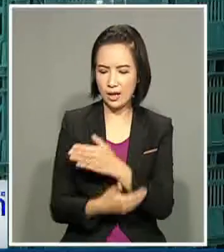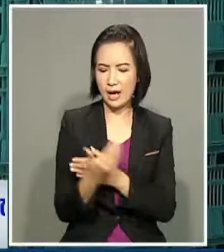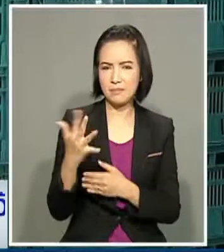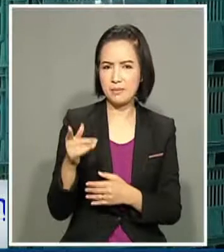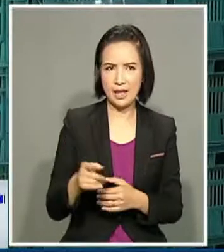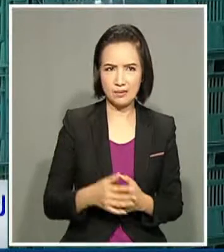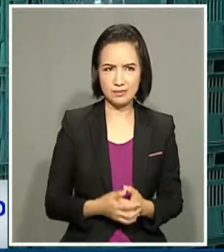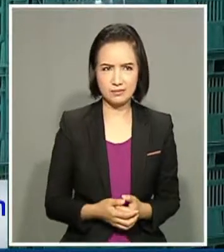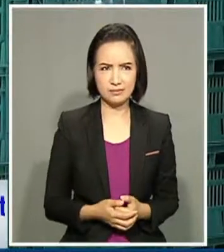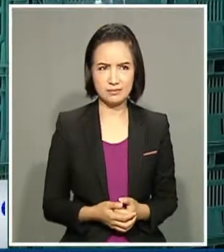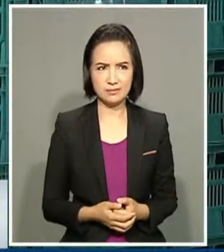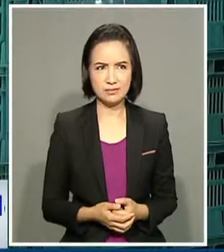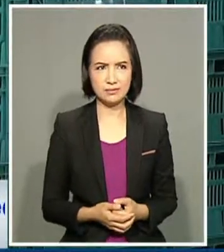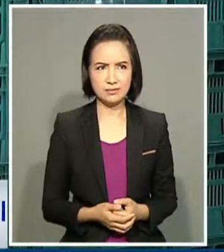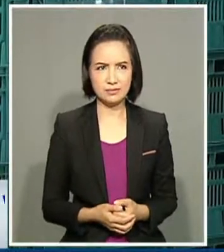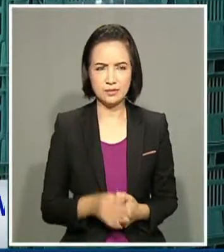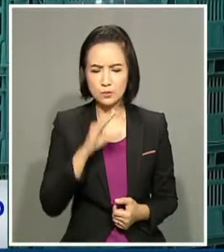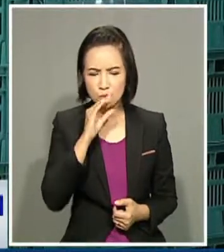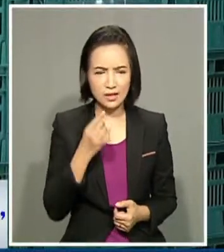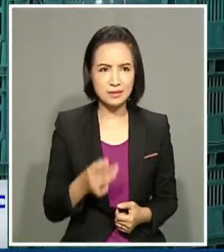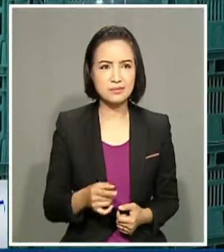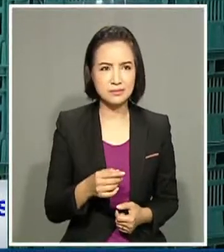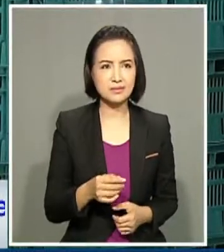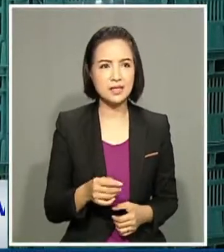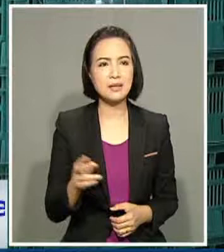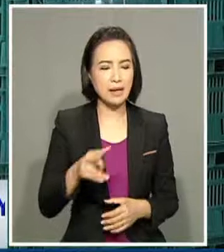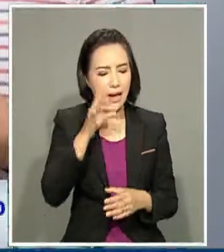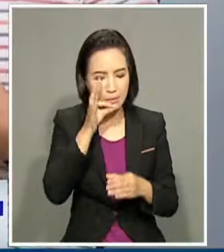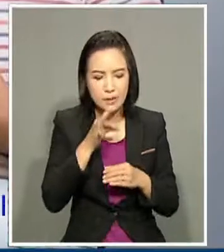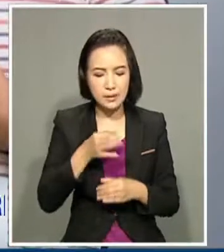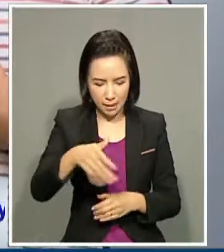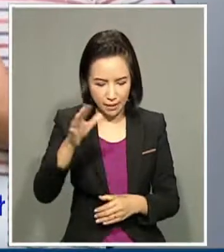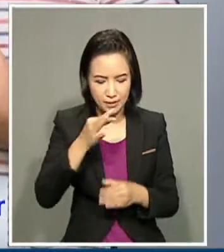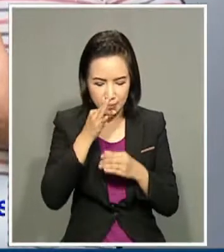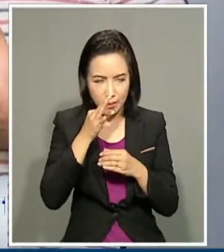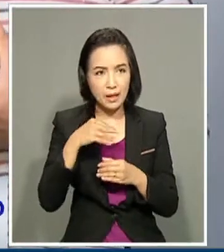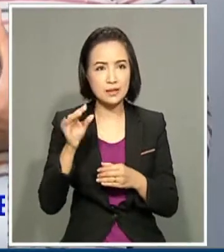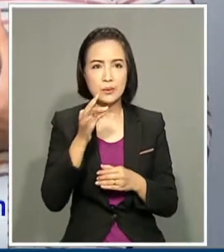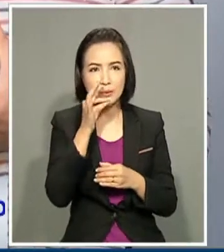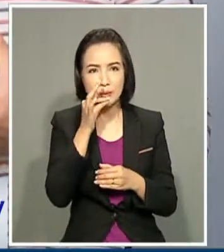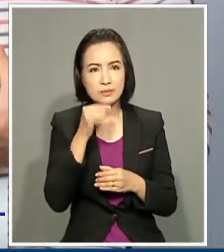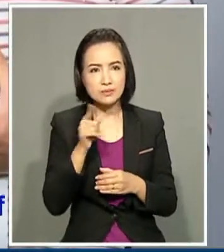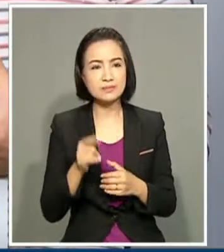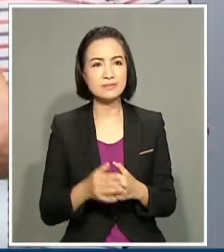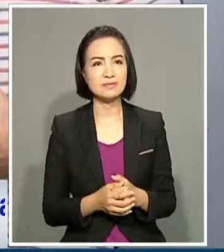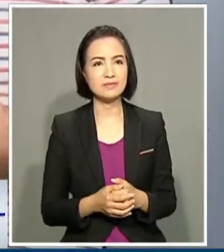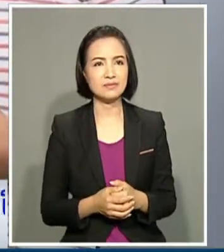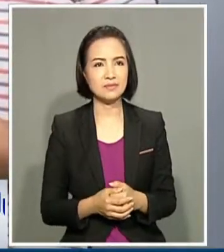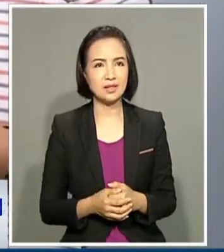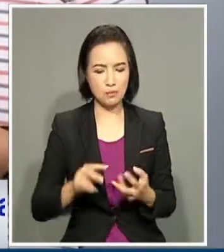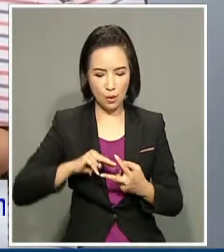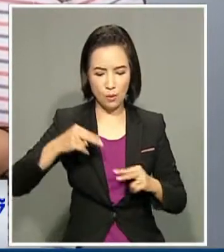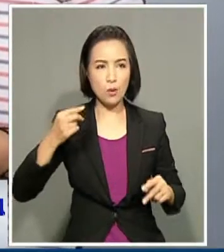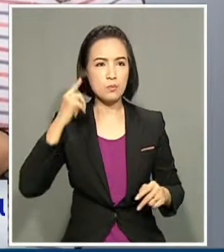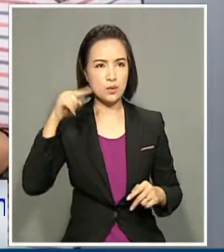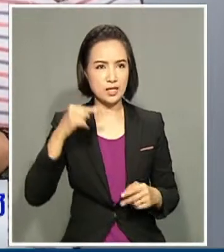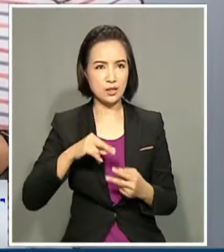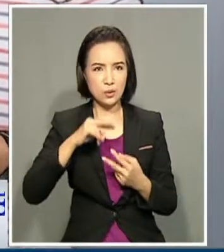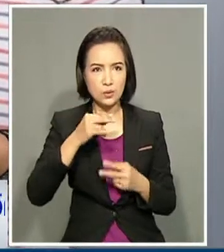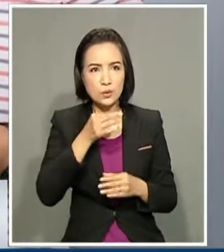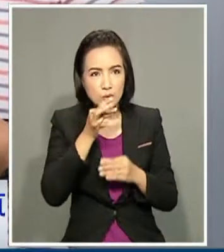ล้วเข้าใจไหม พูดจ่ายยังไง เอากินน้ำมะพร้าวเอากินกินกินกินหรือว่าไปเยอะๆเสริมฮอร์โมนข้ามฮอร์โมนผู้หญิงเยอะ